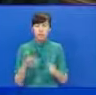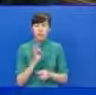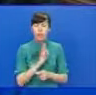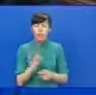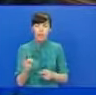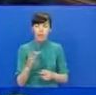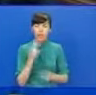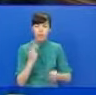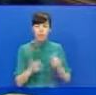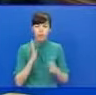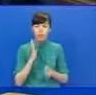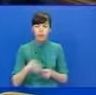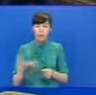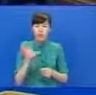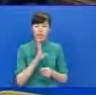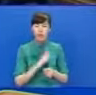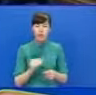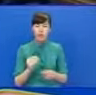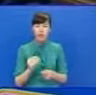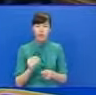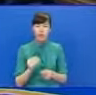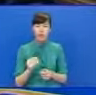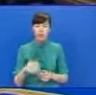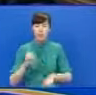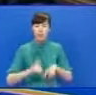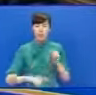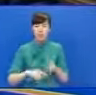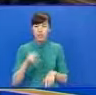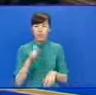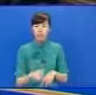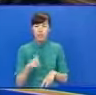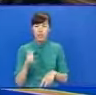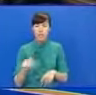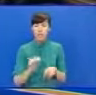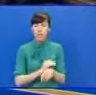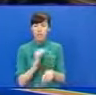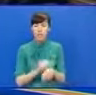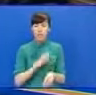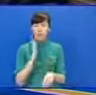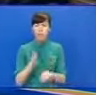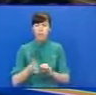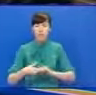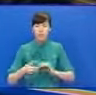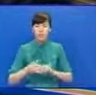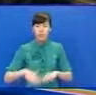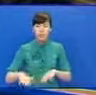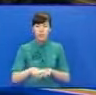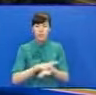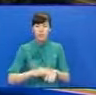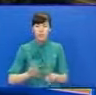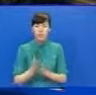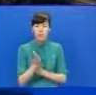жатыр. Сондықтан барлық отандастарымды мейірімді болуға шақырамын. Елге